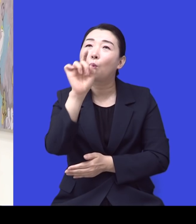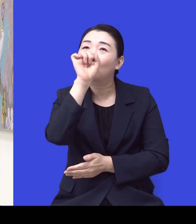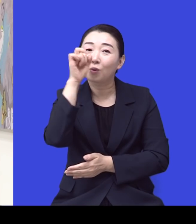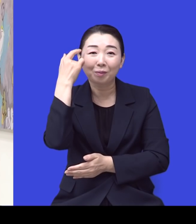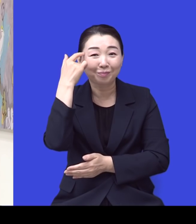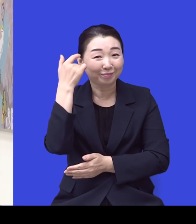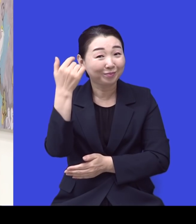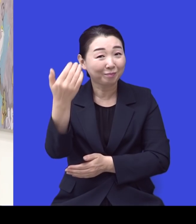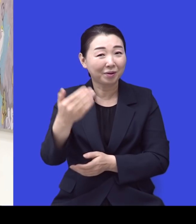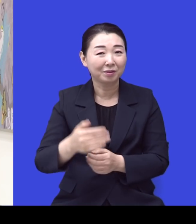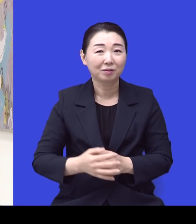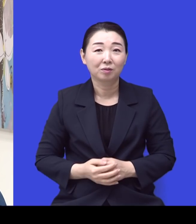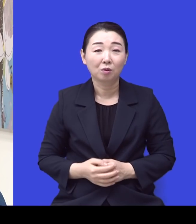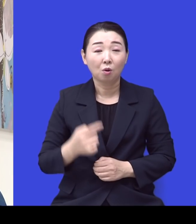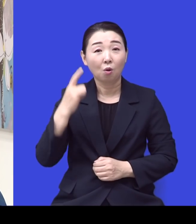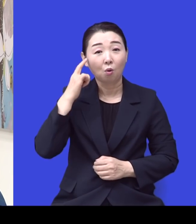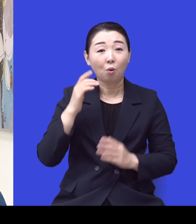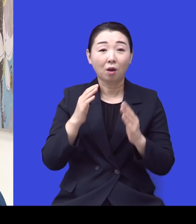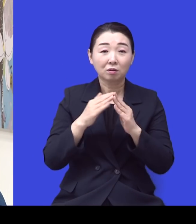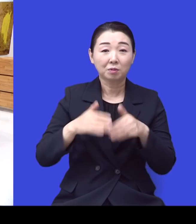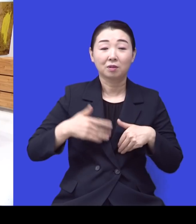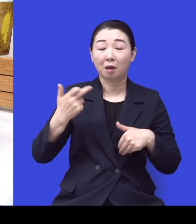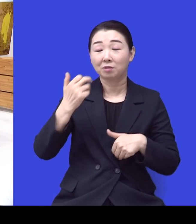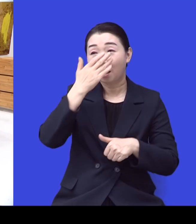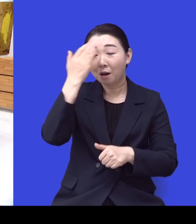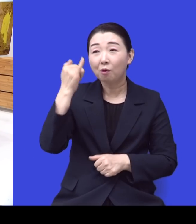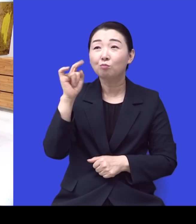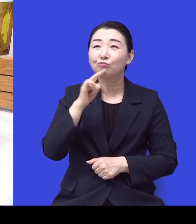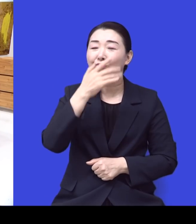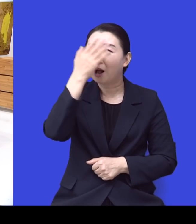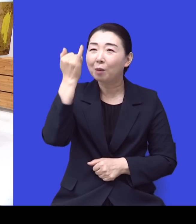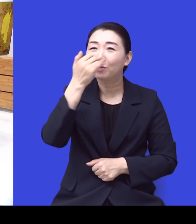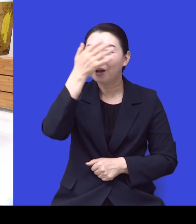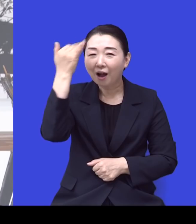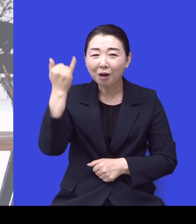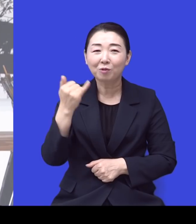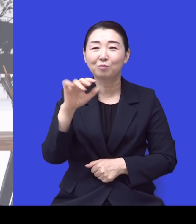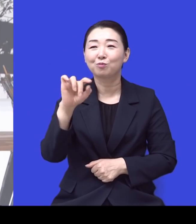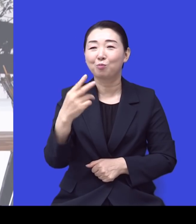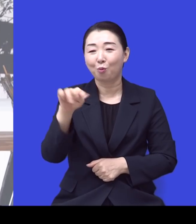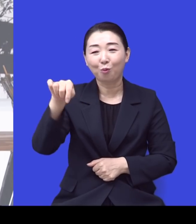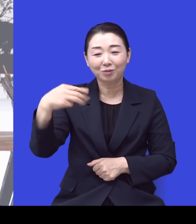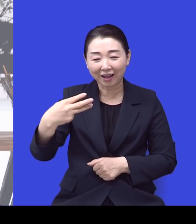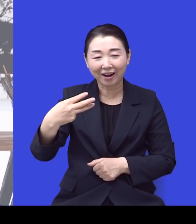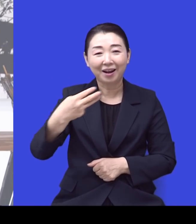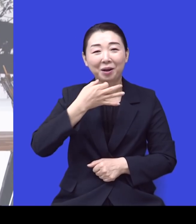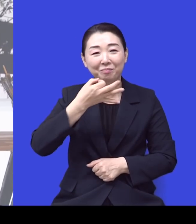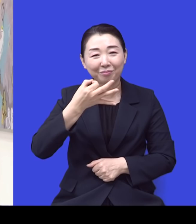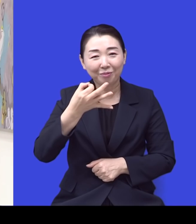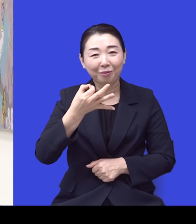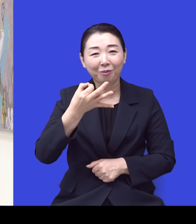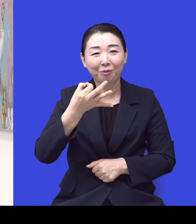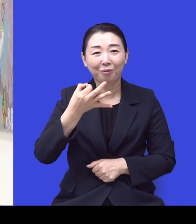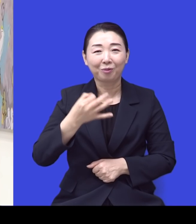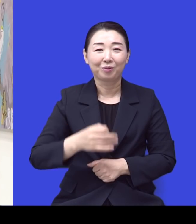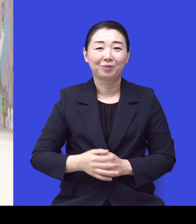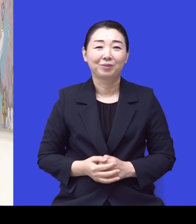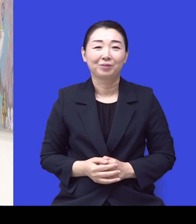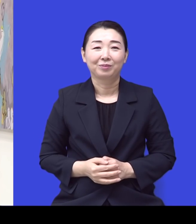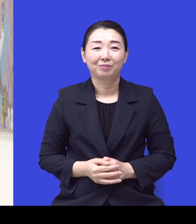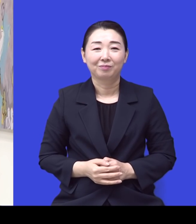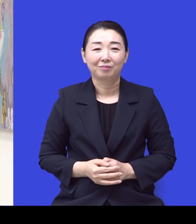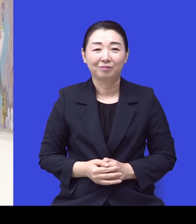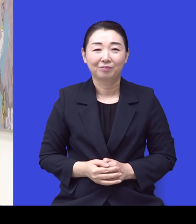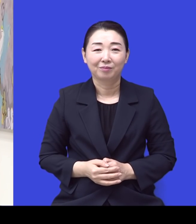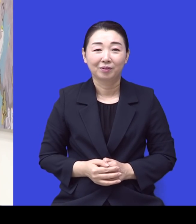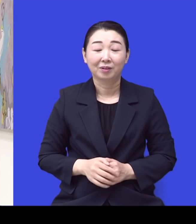좋냐고. 예. 집에서는 늘 남산 할머니 뭐 무슨 보살님 보살님. 뭐 무당 뭐 이렇게 부르니까 네네.